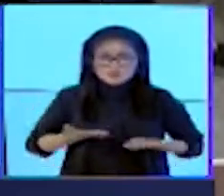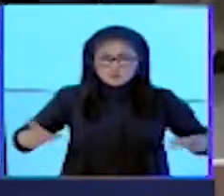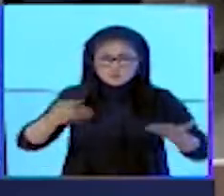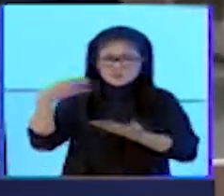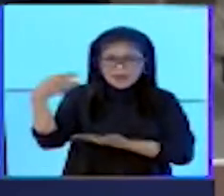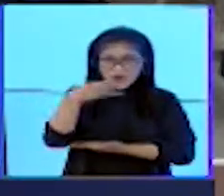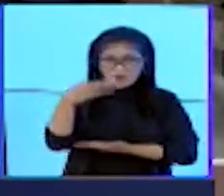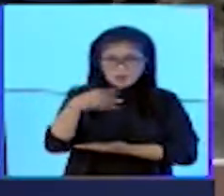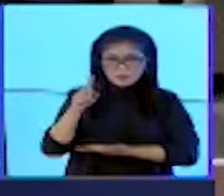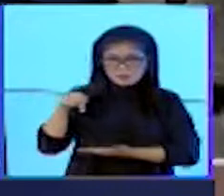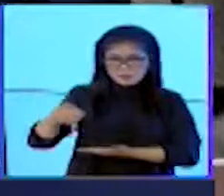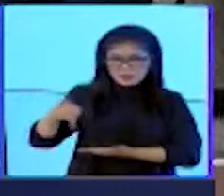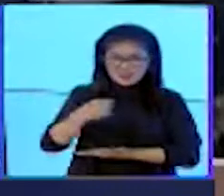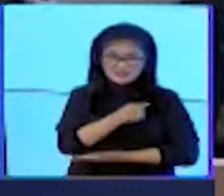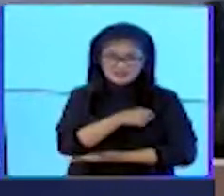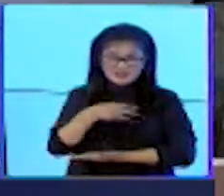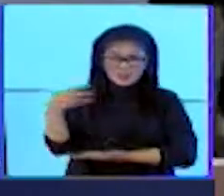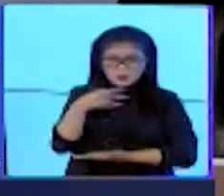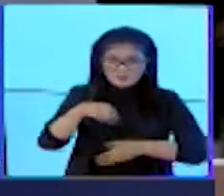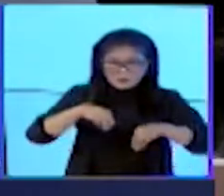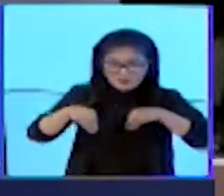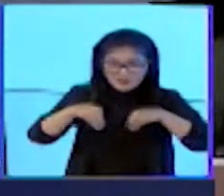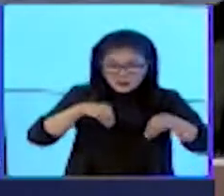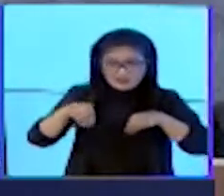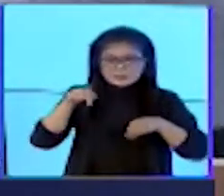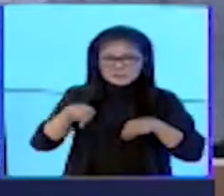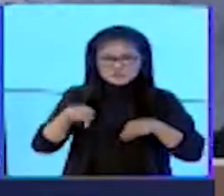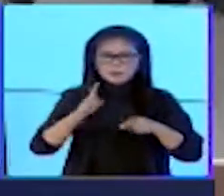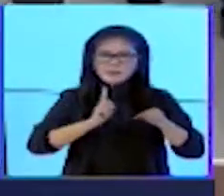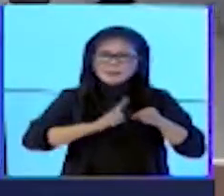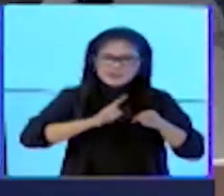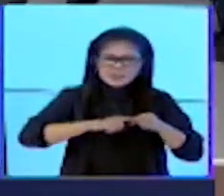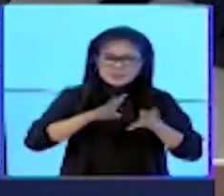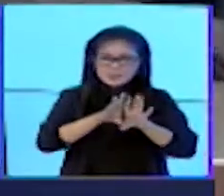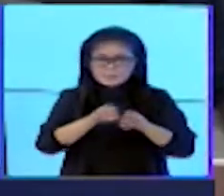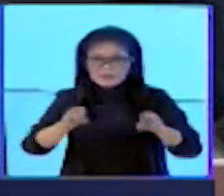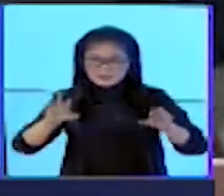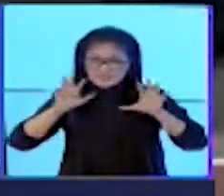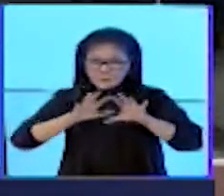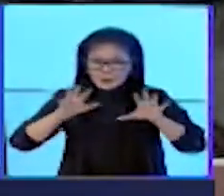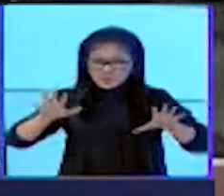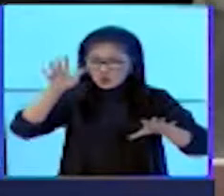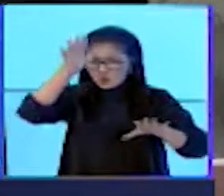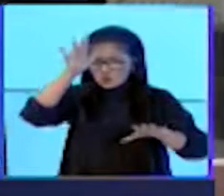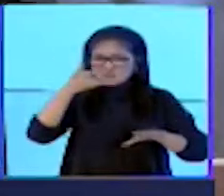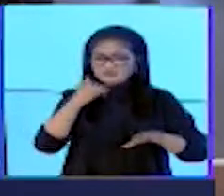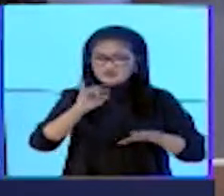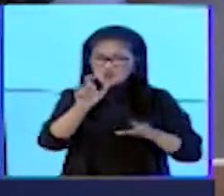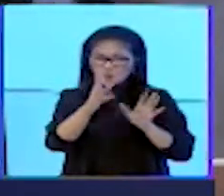yang labor intensif, yang intinya mempekerjakan orang banyak, ya, retail, UMKM, saya rasa